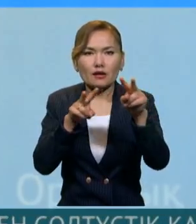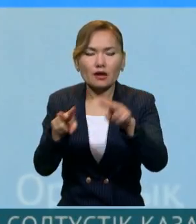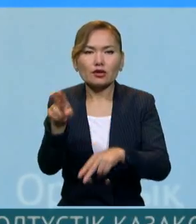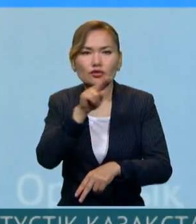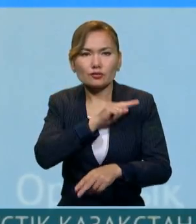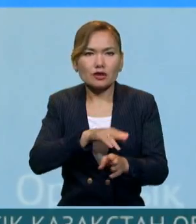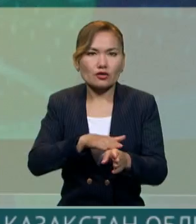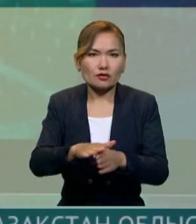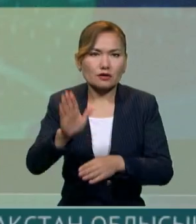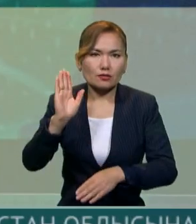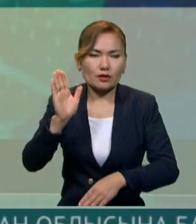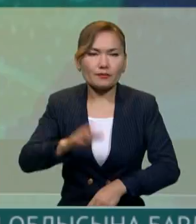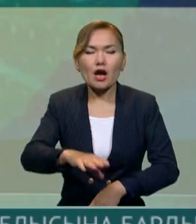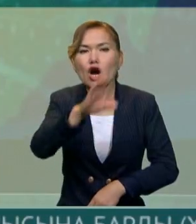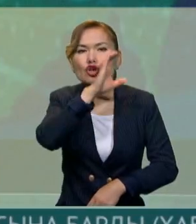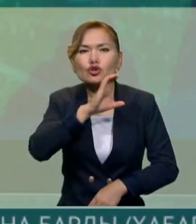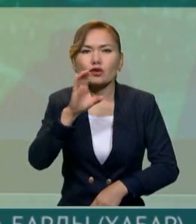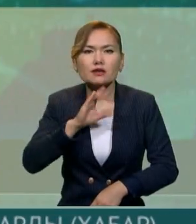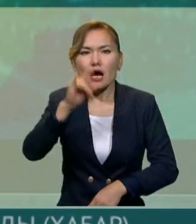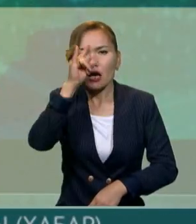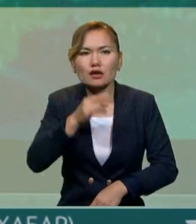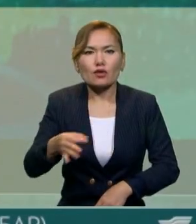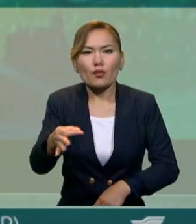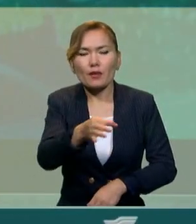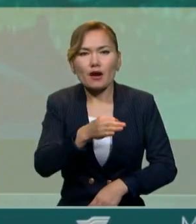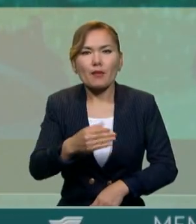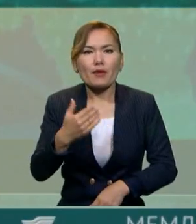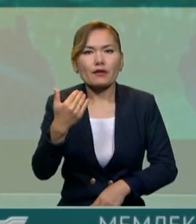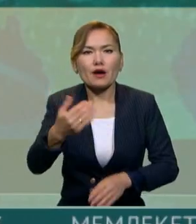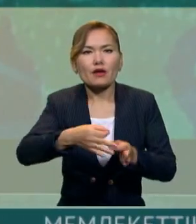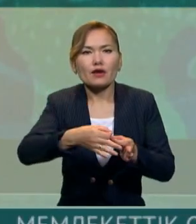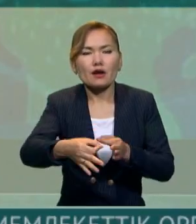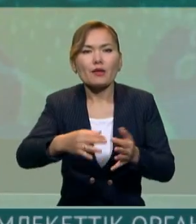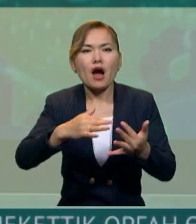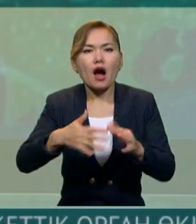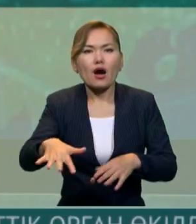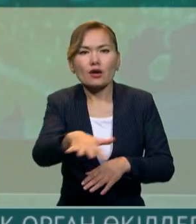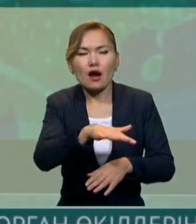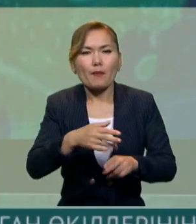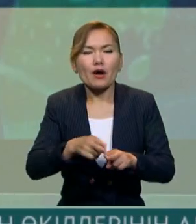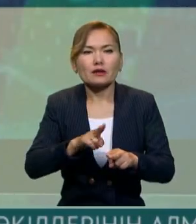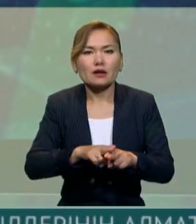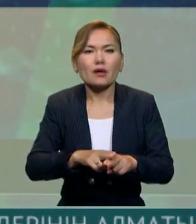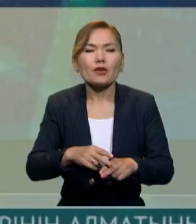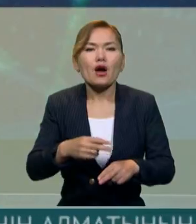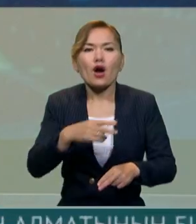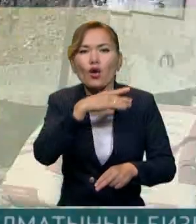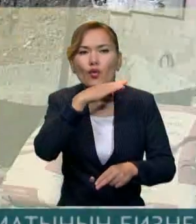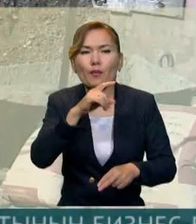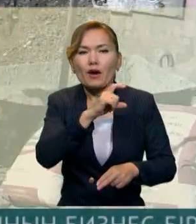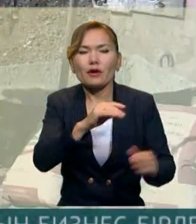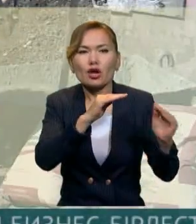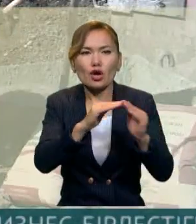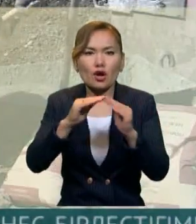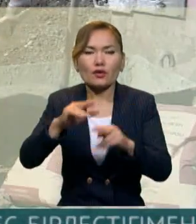жүргізіледі. Солтүстік Қазақстан облысына қарасты Шал Ақын ауданында тәуелсіздік жылдарынан бері алғашқы көп қабатты